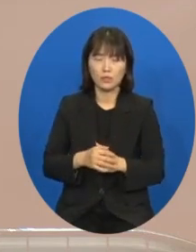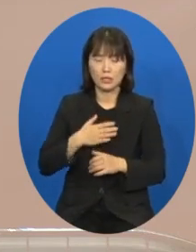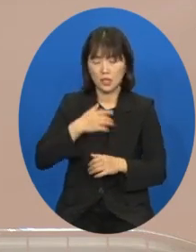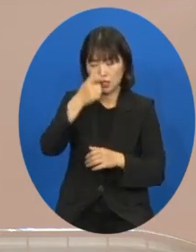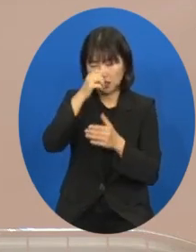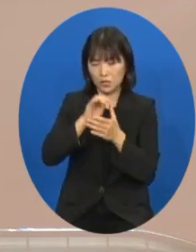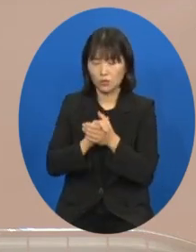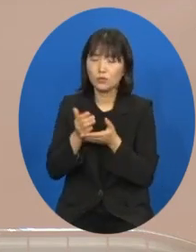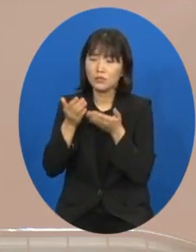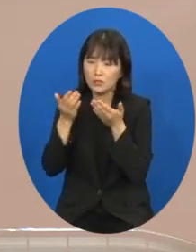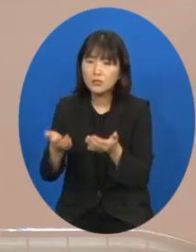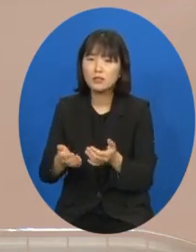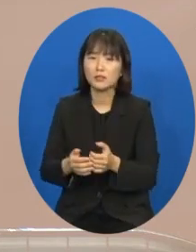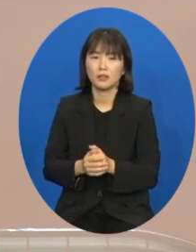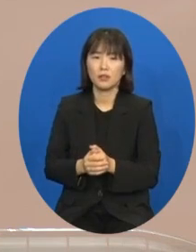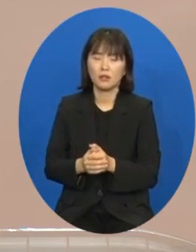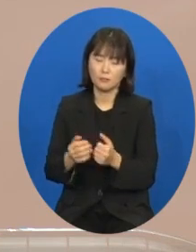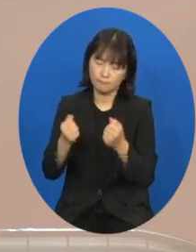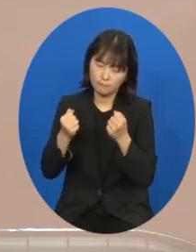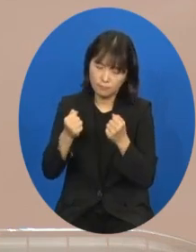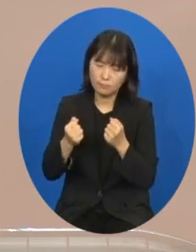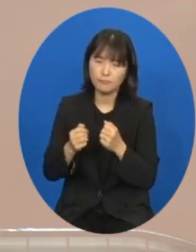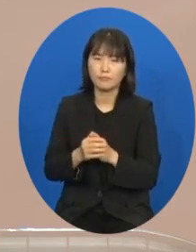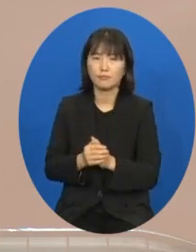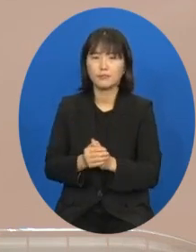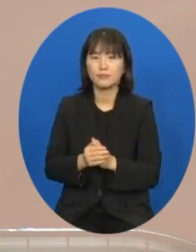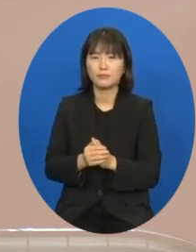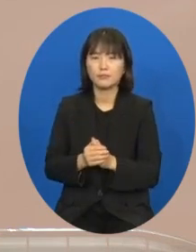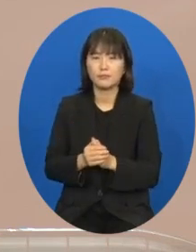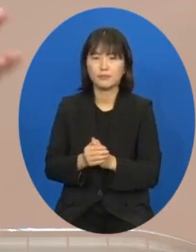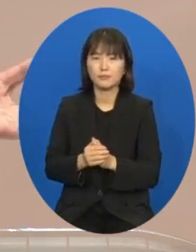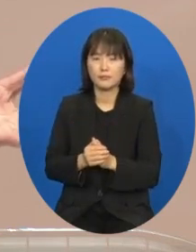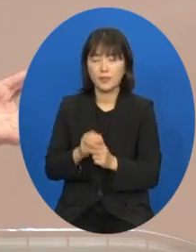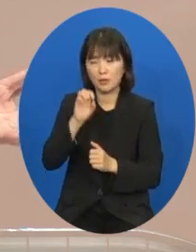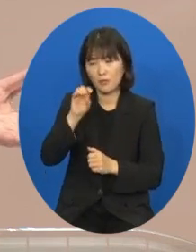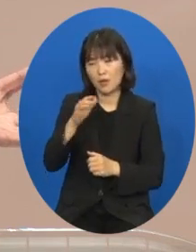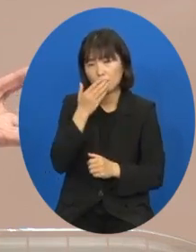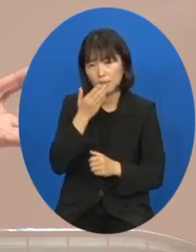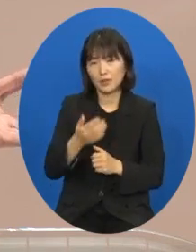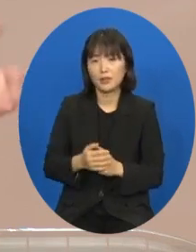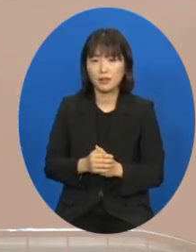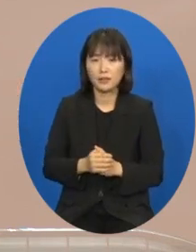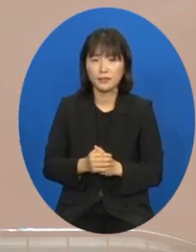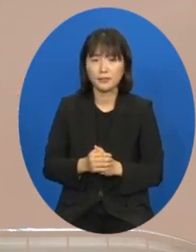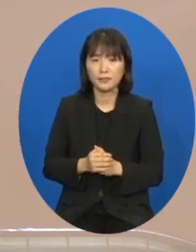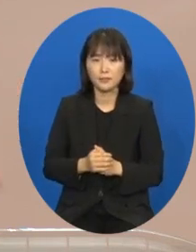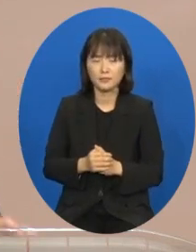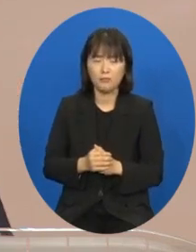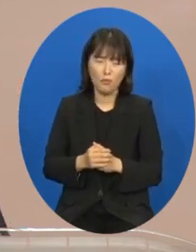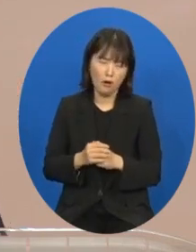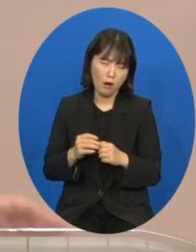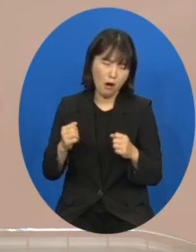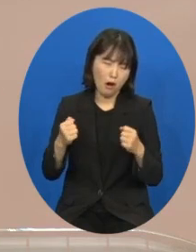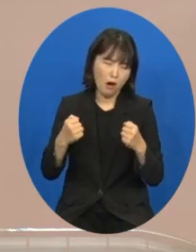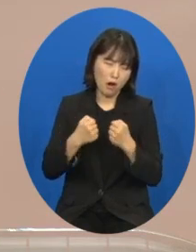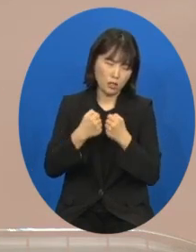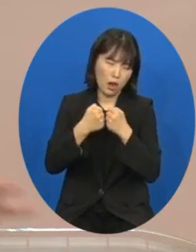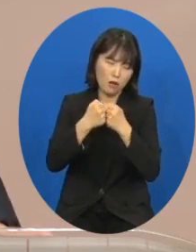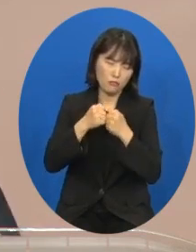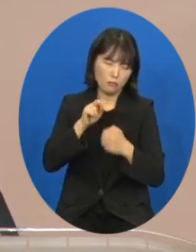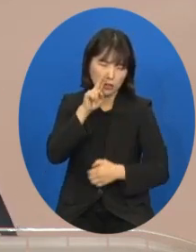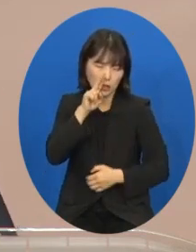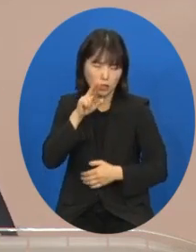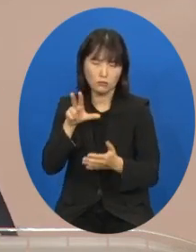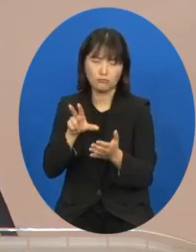기도해 드릴게요. 힘내세요. 그럴 수밖에 없는 거죠. 그거 싸울 문제가 아니고 시기